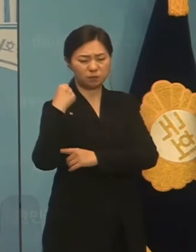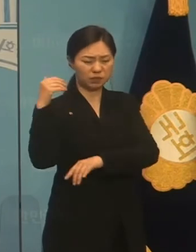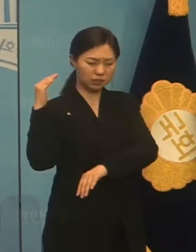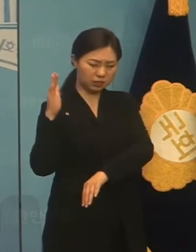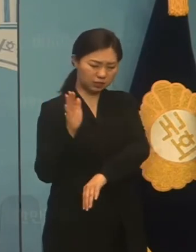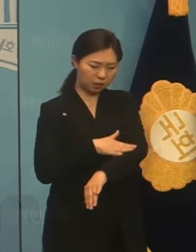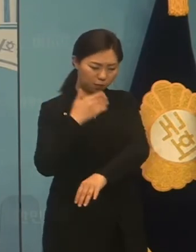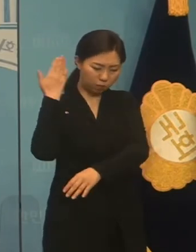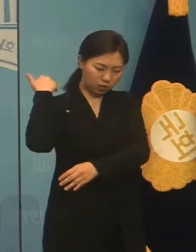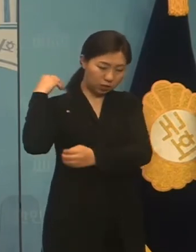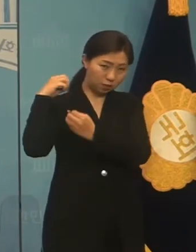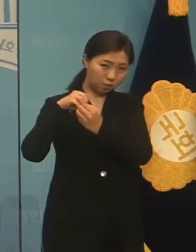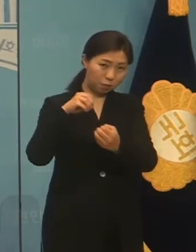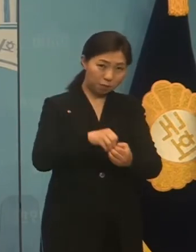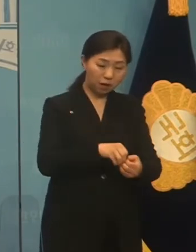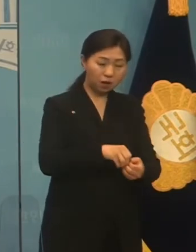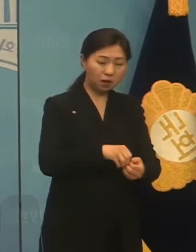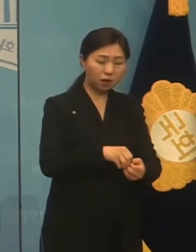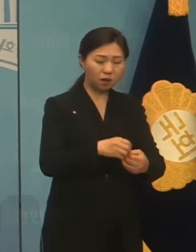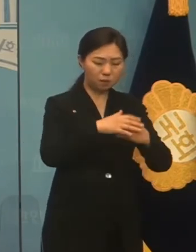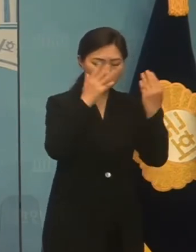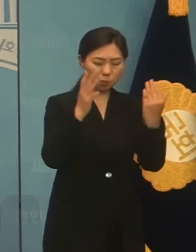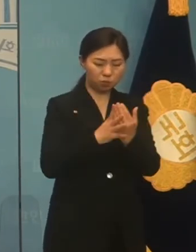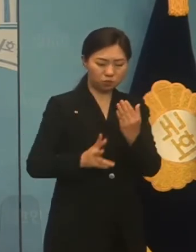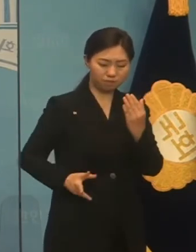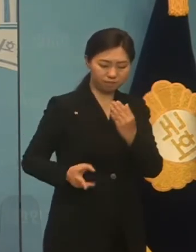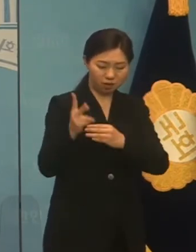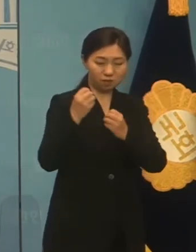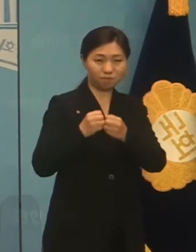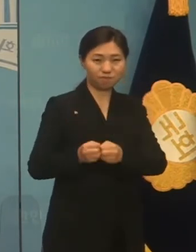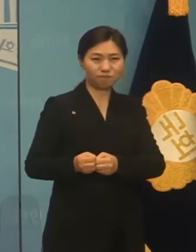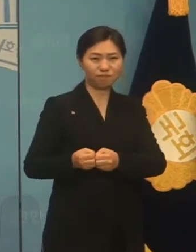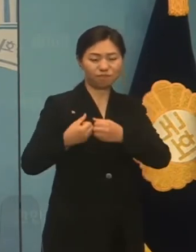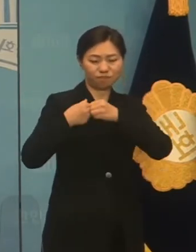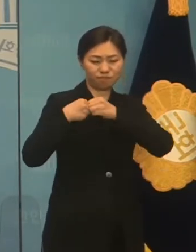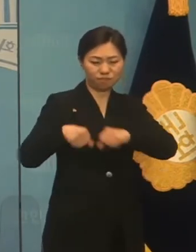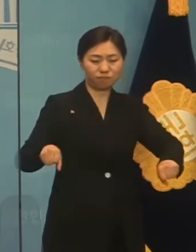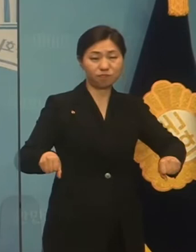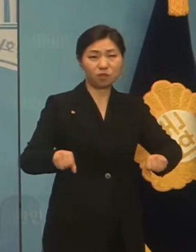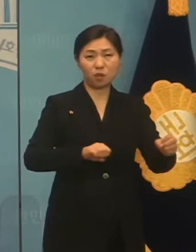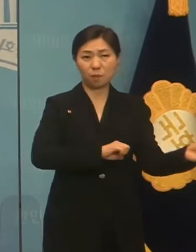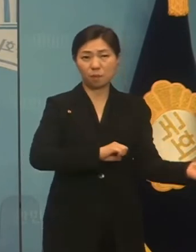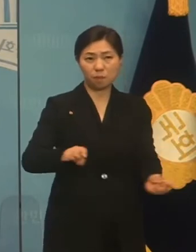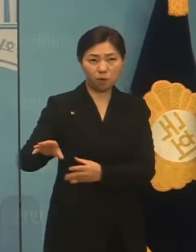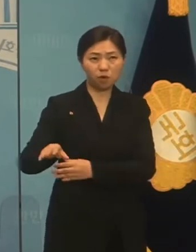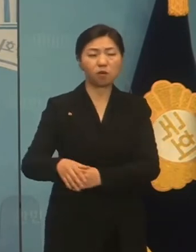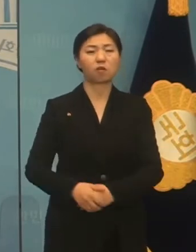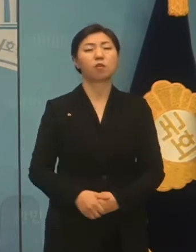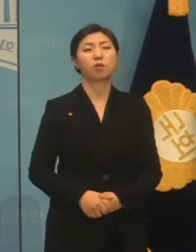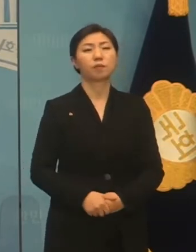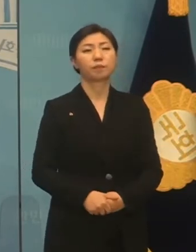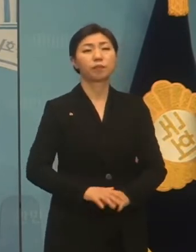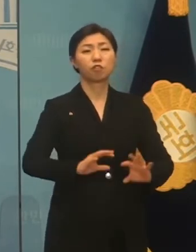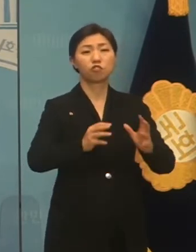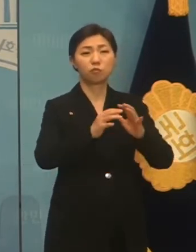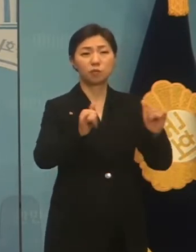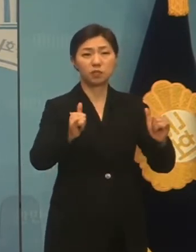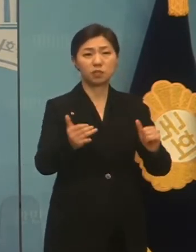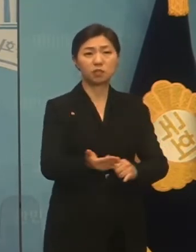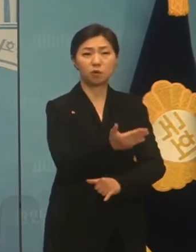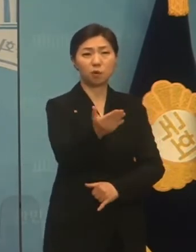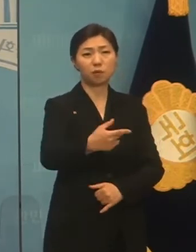관행들 모두 폭파하고 해체하여서 국민이 원하는